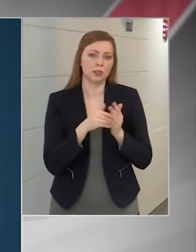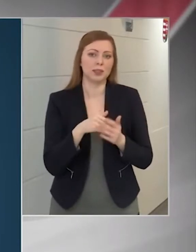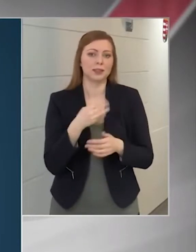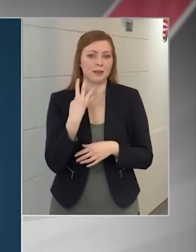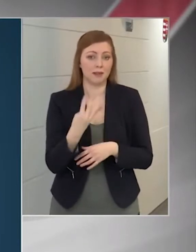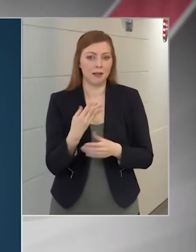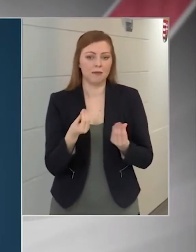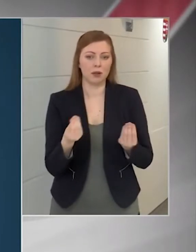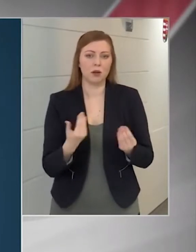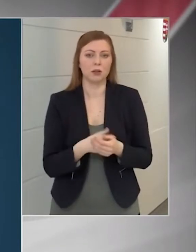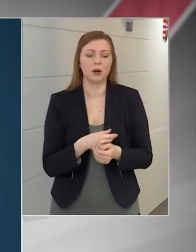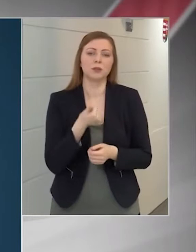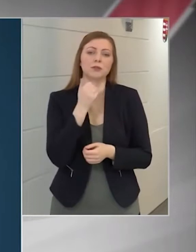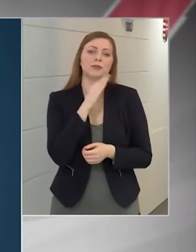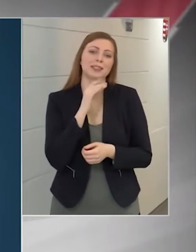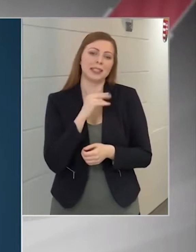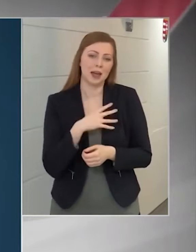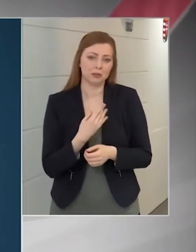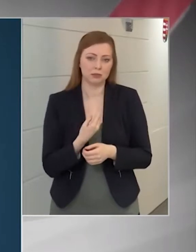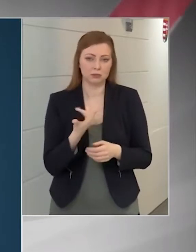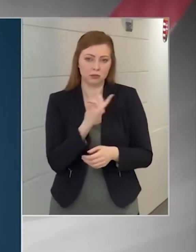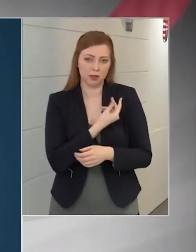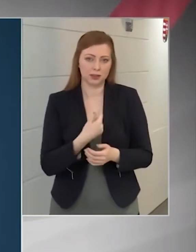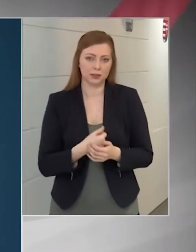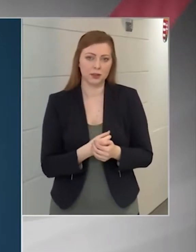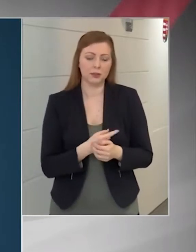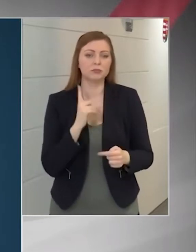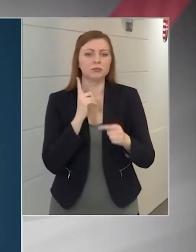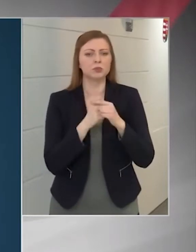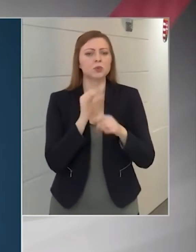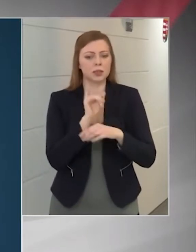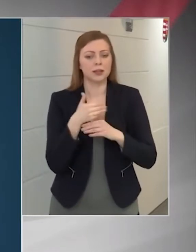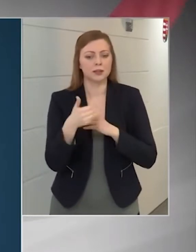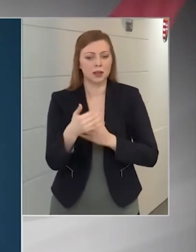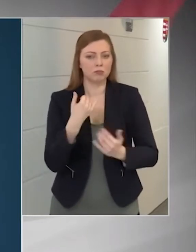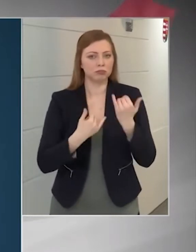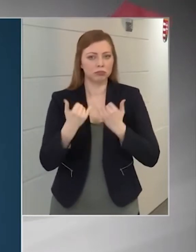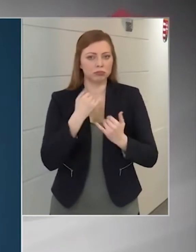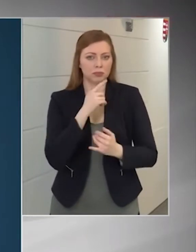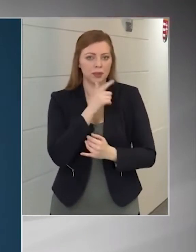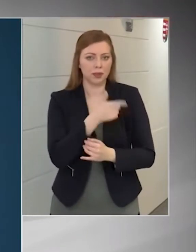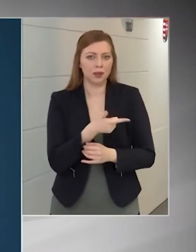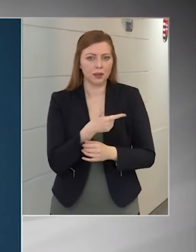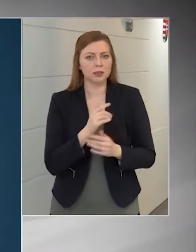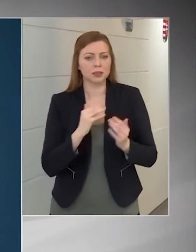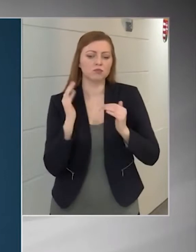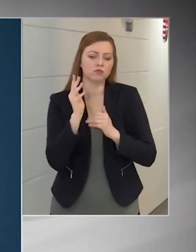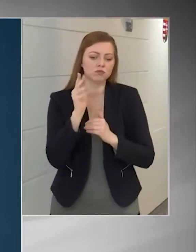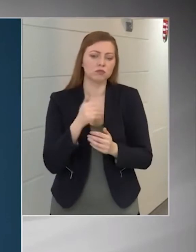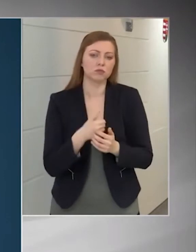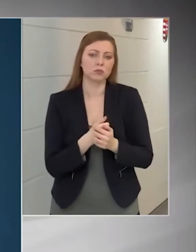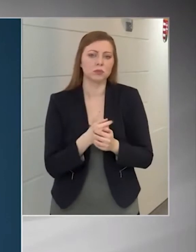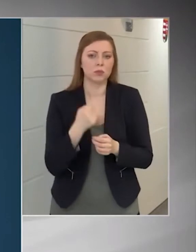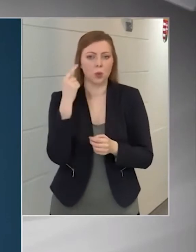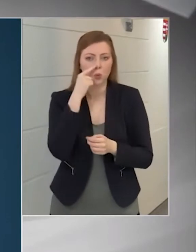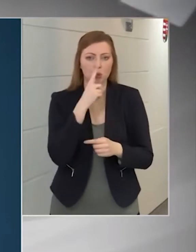248.040 adag Pfizer vakcinát, és még majd a héten érkeznek későbbiek során